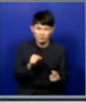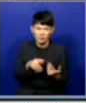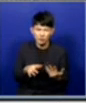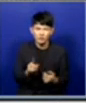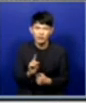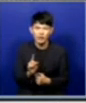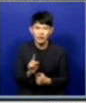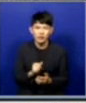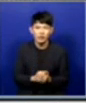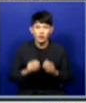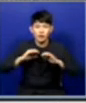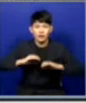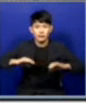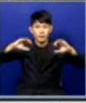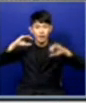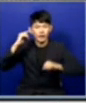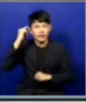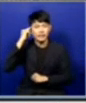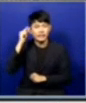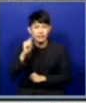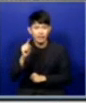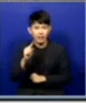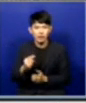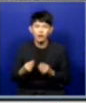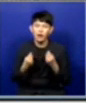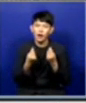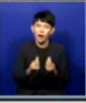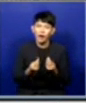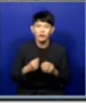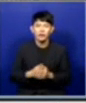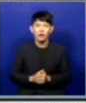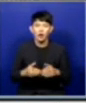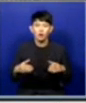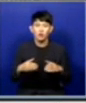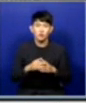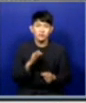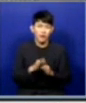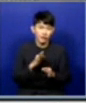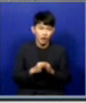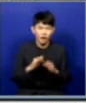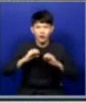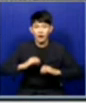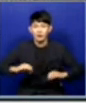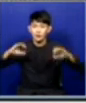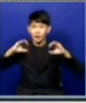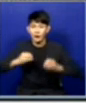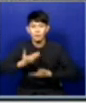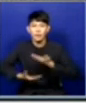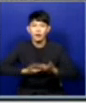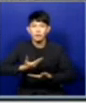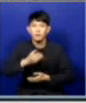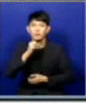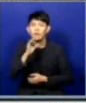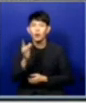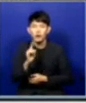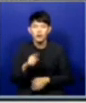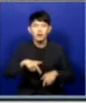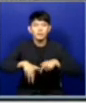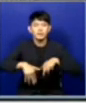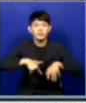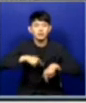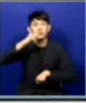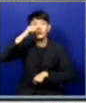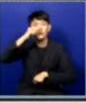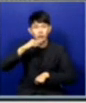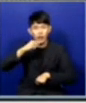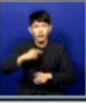เมื่อรัฐให้โจทย์กับธนาคารทั้งรัฐบาลและพาณิชย์ไปว่าประชาชนคนไทยที่ประก